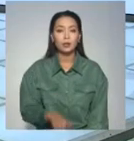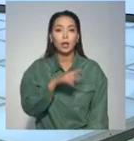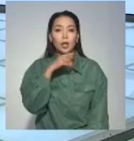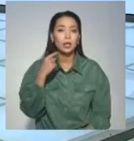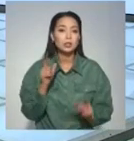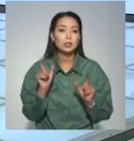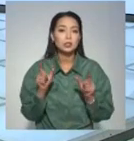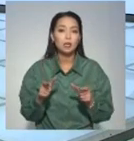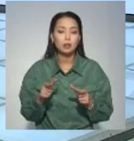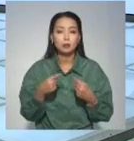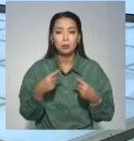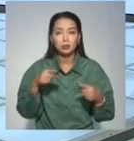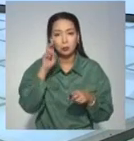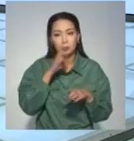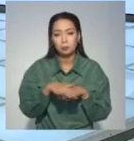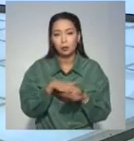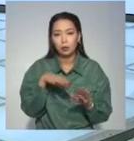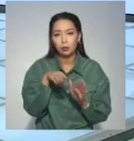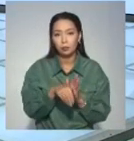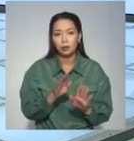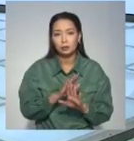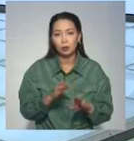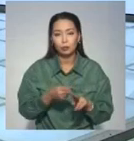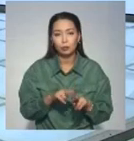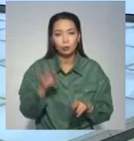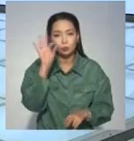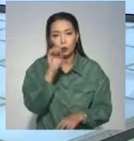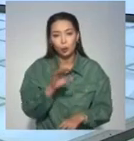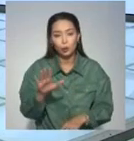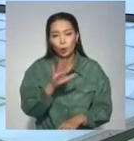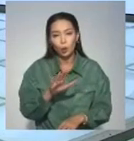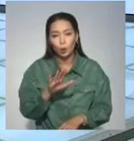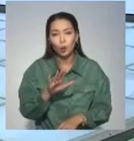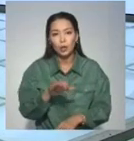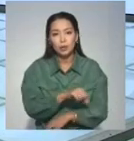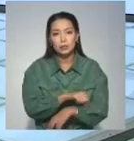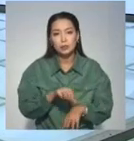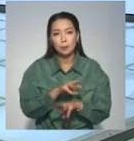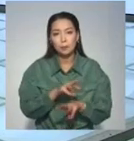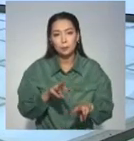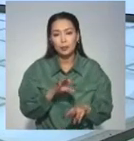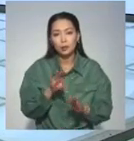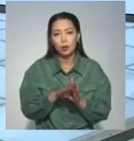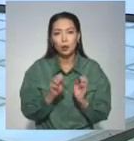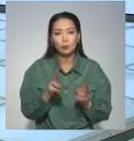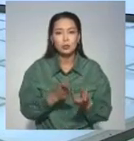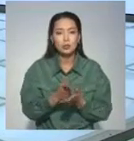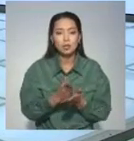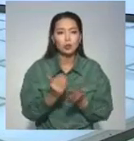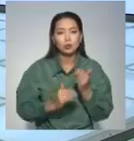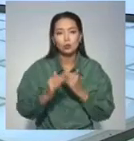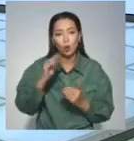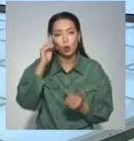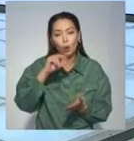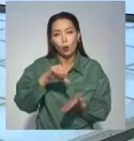Ресейге салынған санкциялар басқа мемлекеттерге бағытталмаған. Бұл туралы Еуропалық одақтың сыртқы істер және қауіпсіздік саясаты жөніндегі жоғарғы